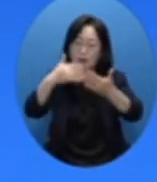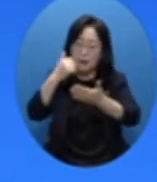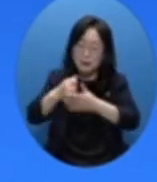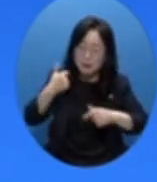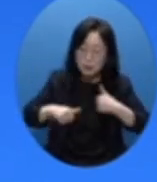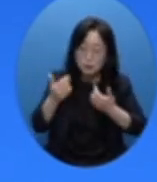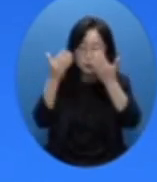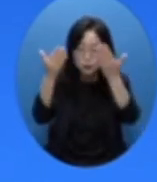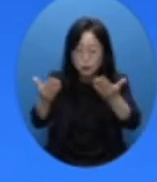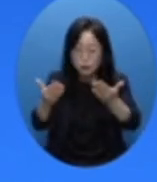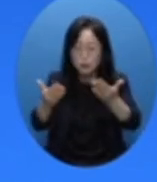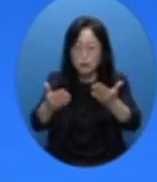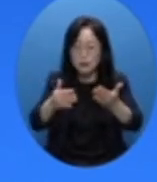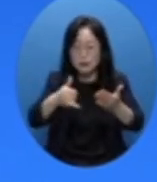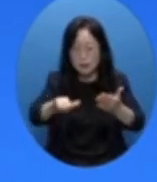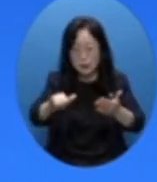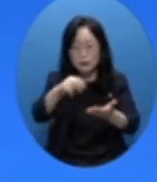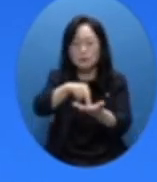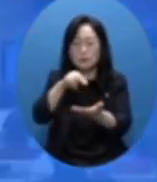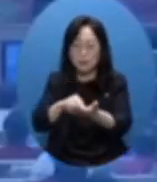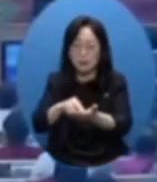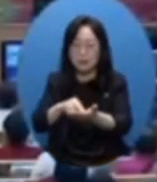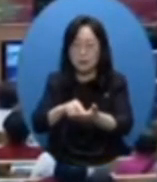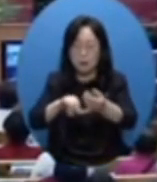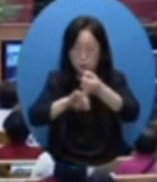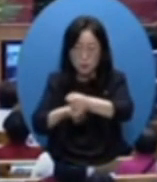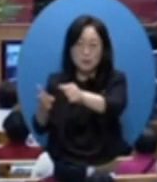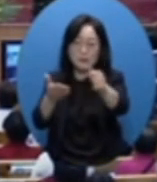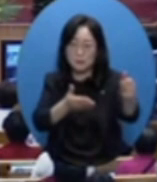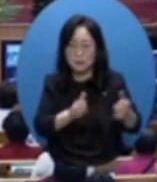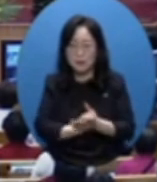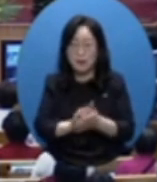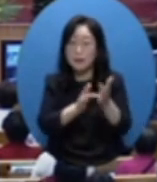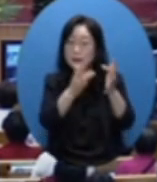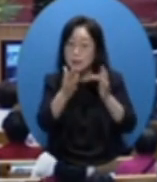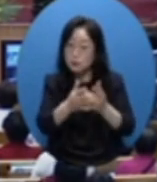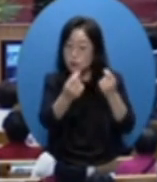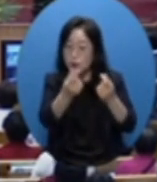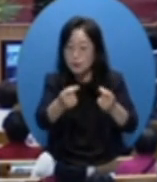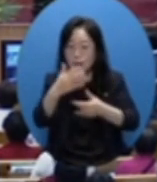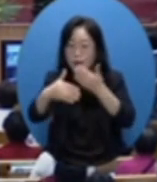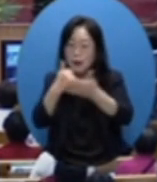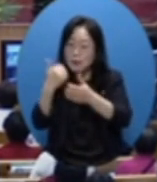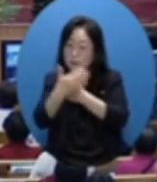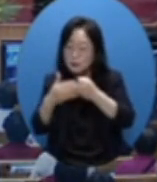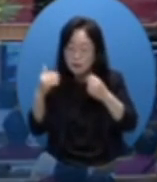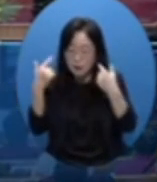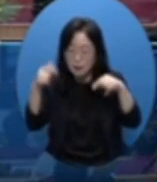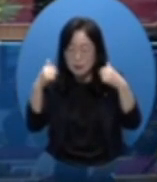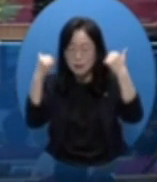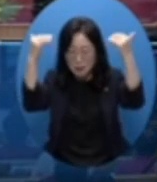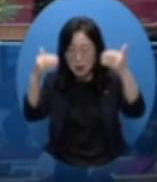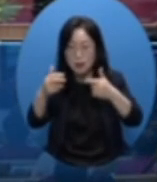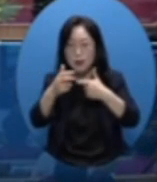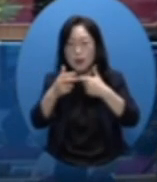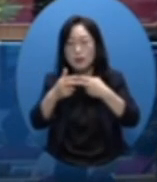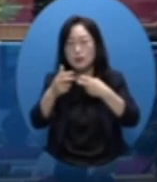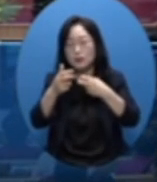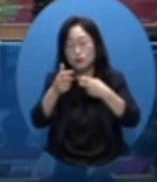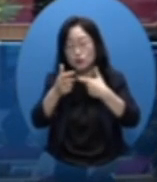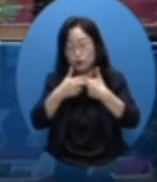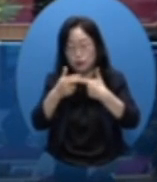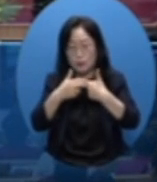하나님의 자녀로 쓰임 받는 우리 모두가 되어야 됩니다 예수님도 하나님의 가운데 날마다 성장 하셨습니다 또 가보고 2장 사실적 92